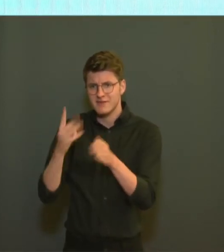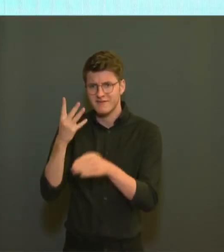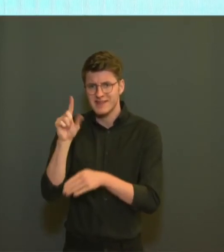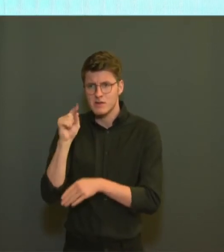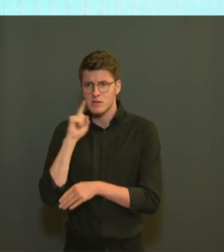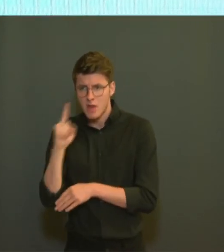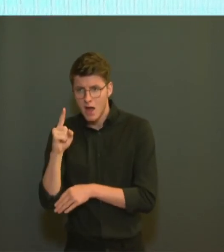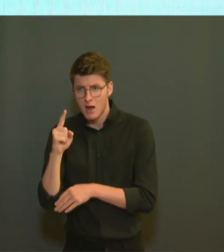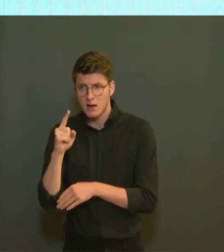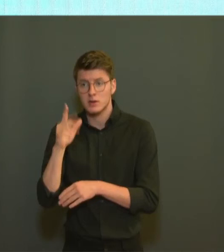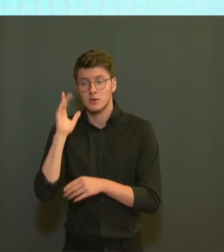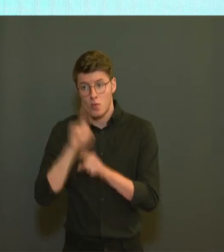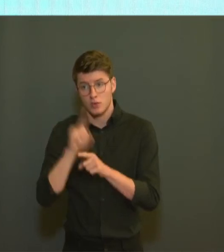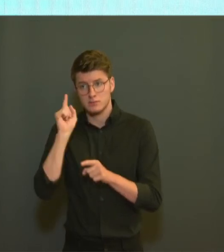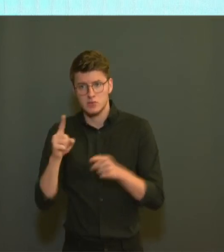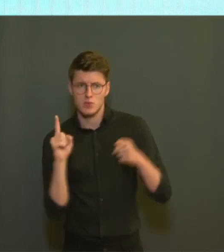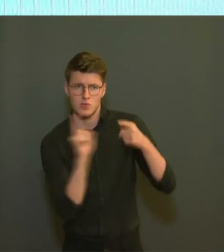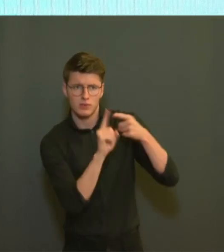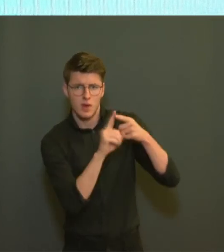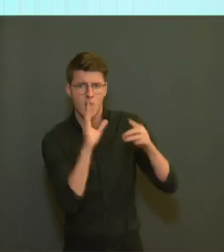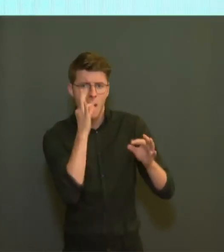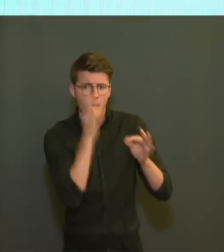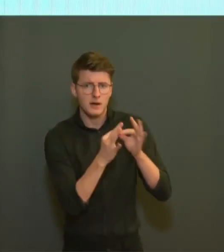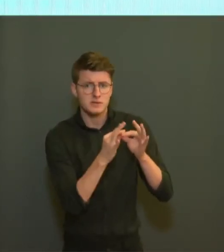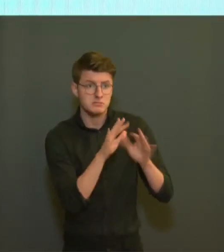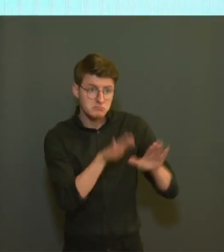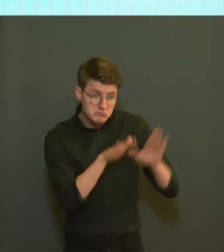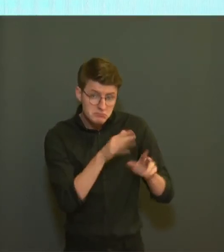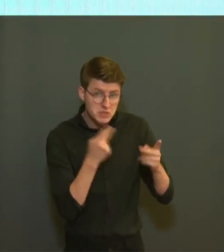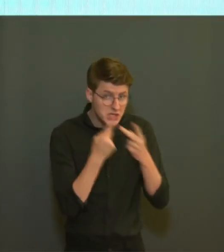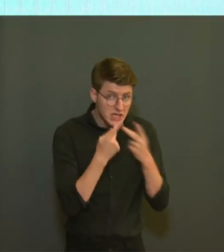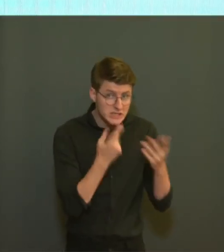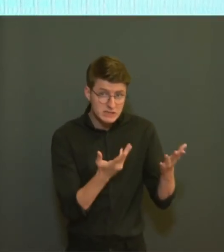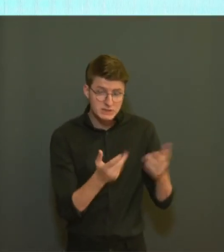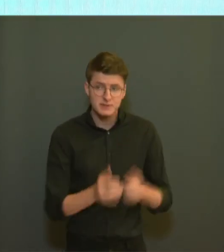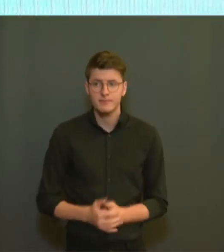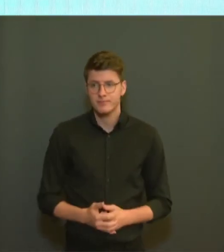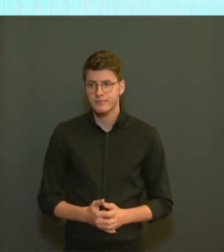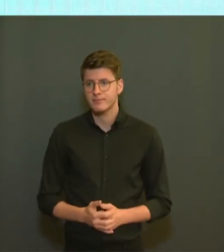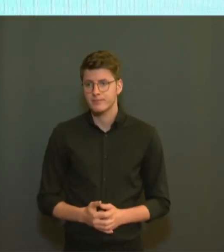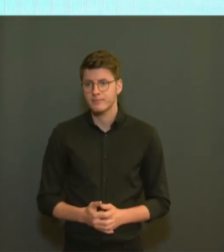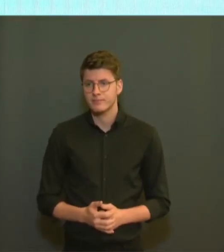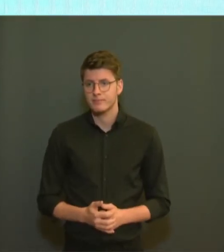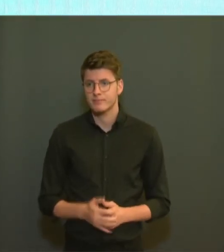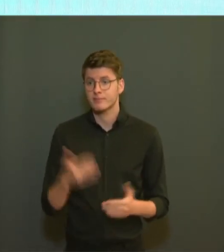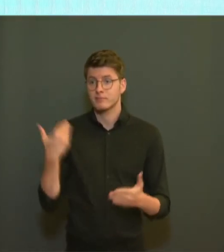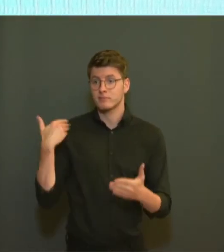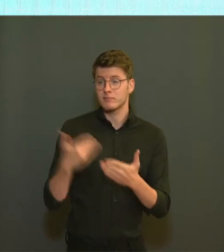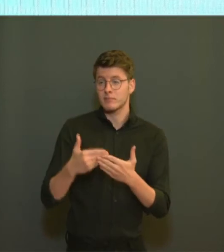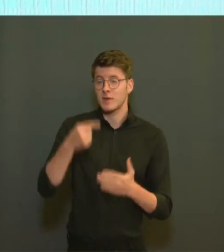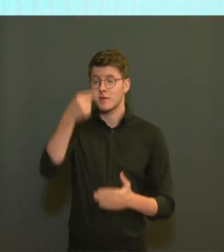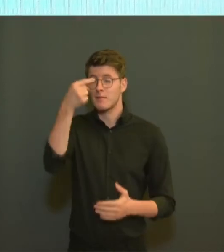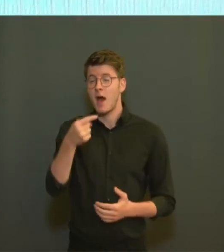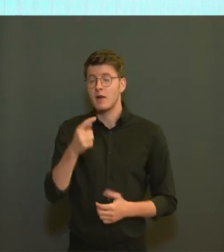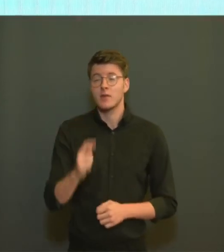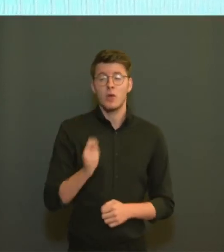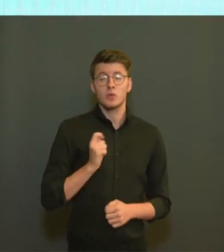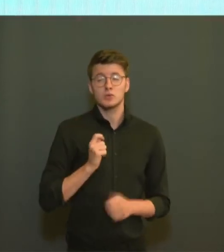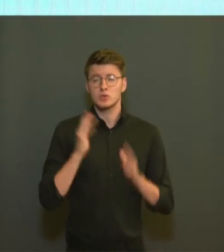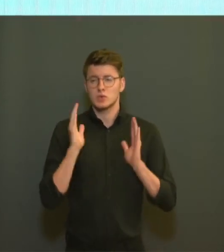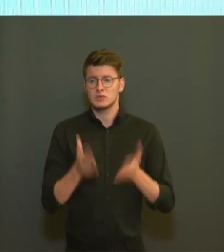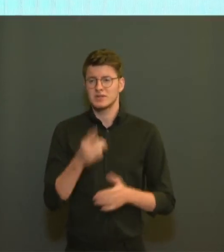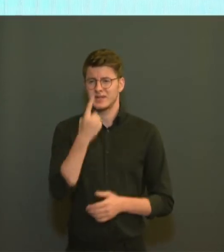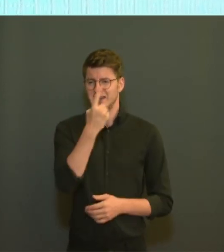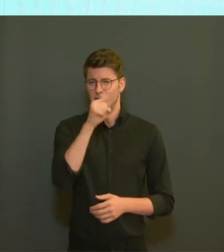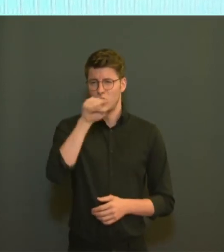testen. In totaal werden er in de maand augustus 1,4 miljoen Passenger